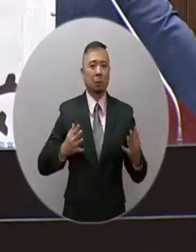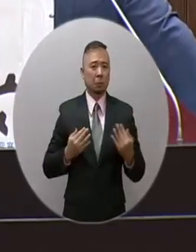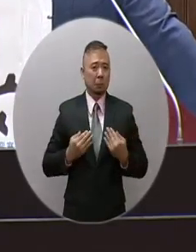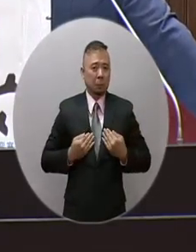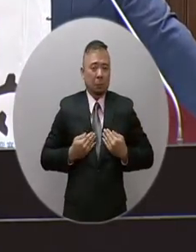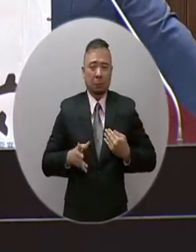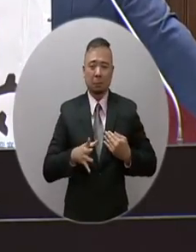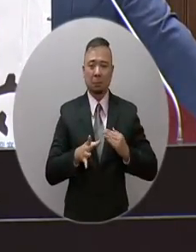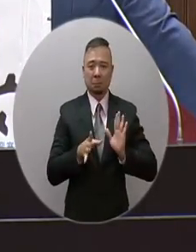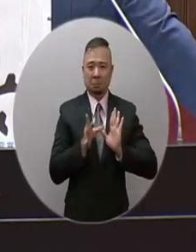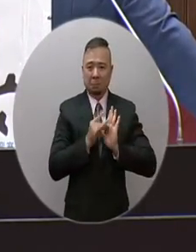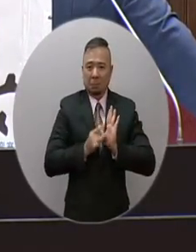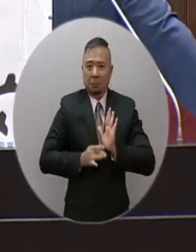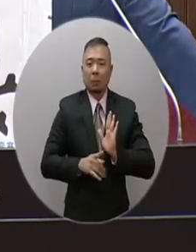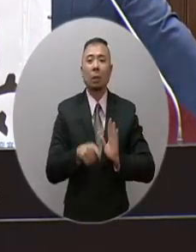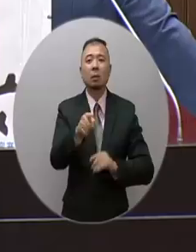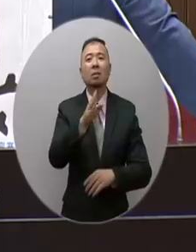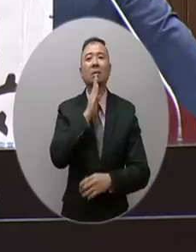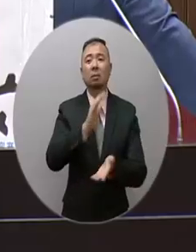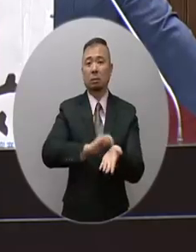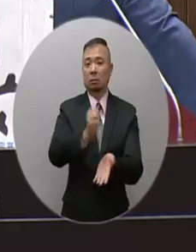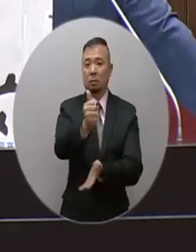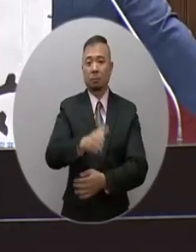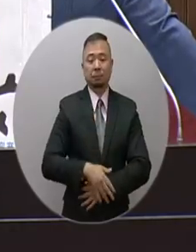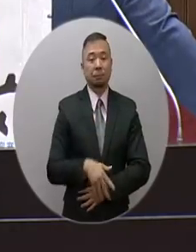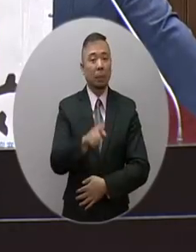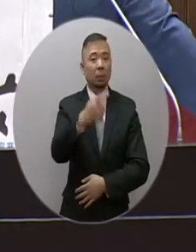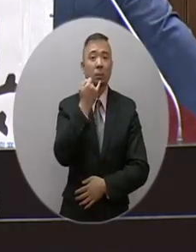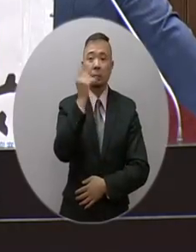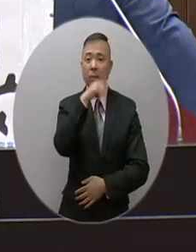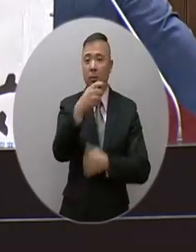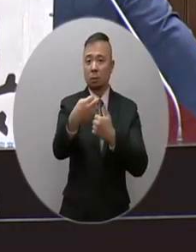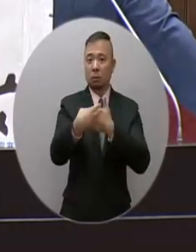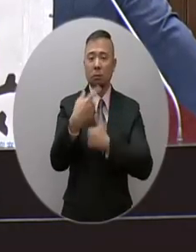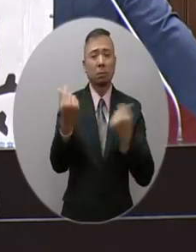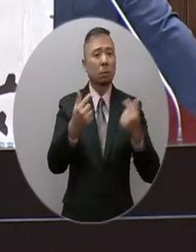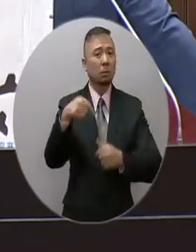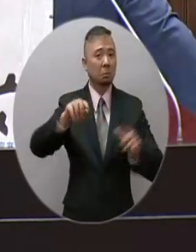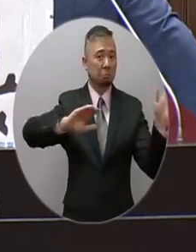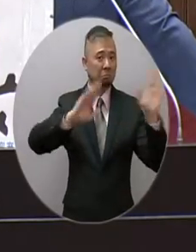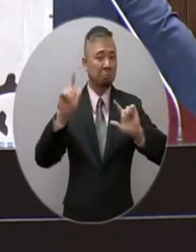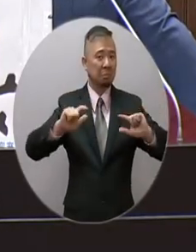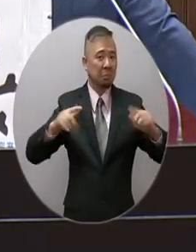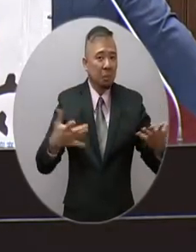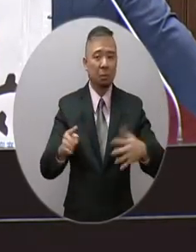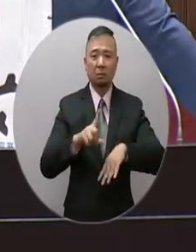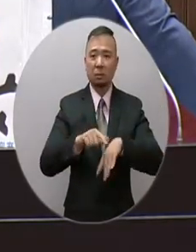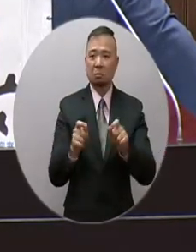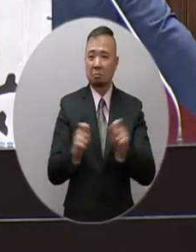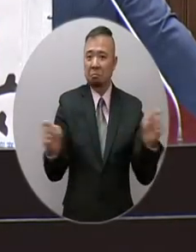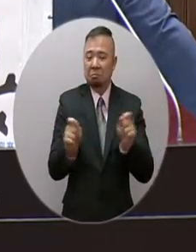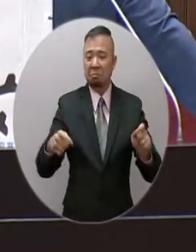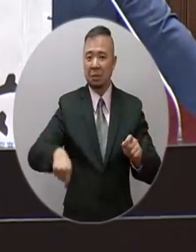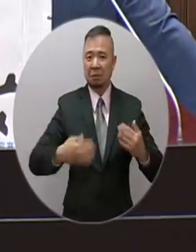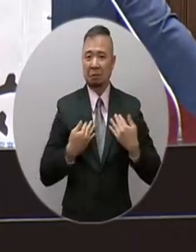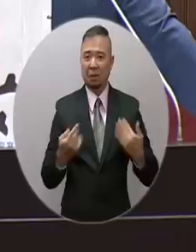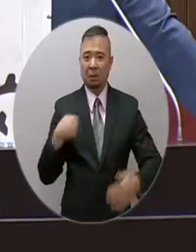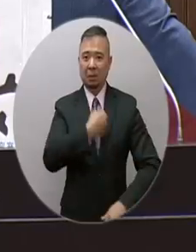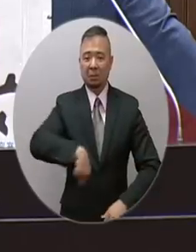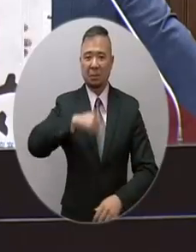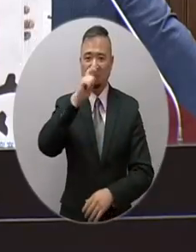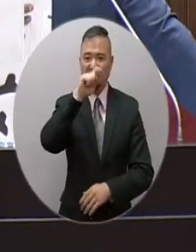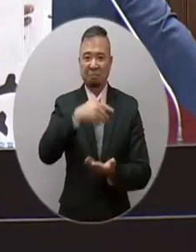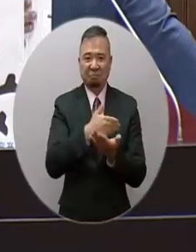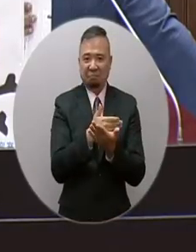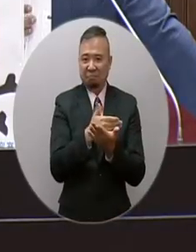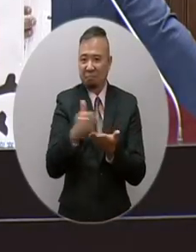照赖院长你是医师的，所以说你可不可以告诉我们，像这样子的情况，要多长的时间？我们才可以把它代谢掉，